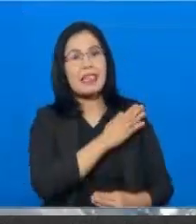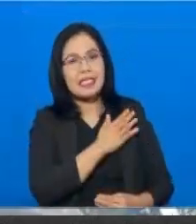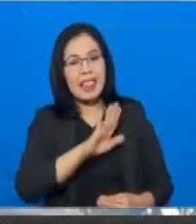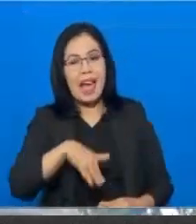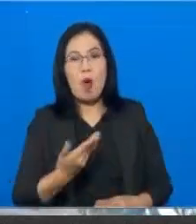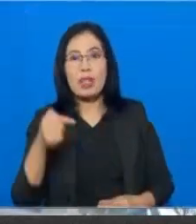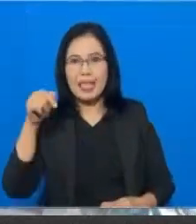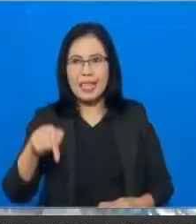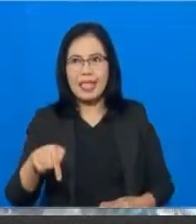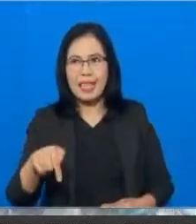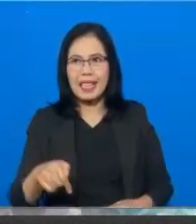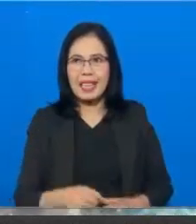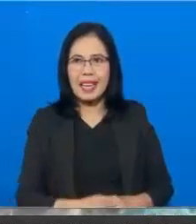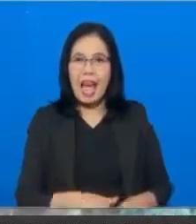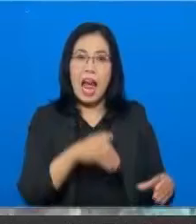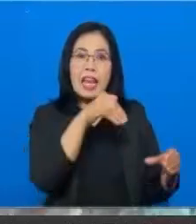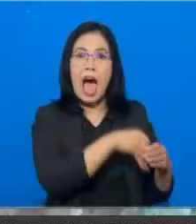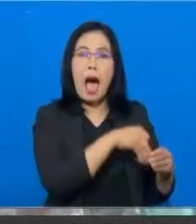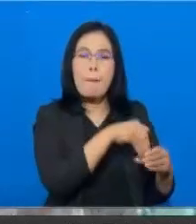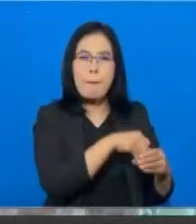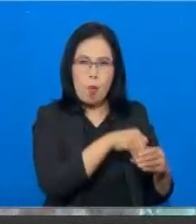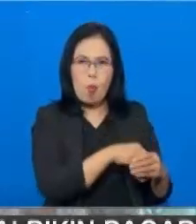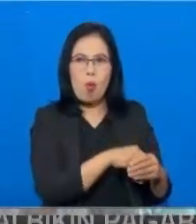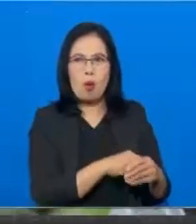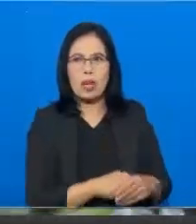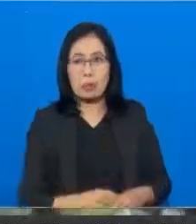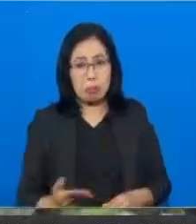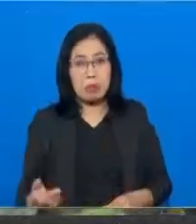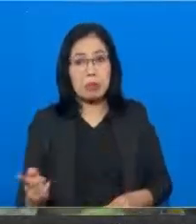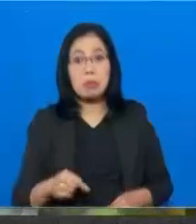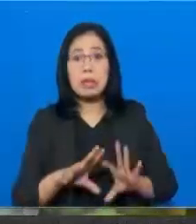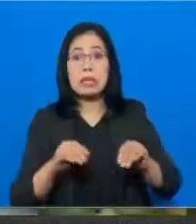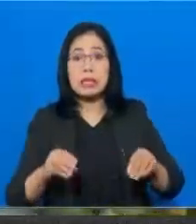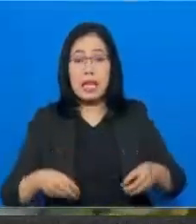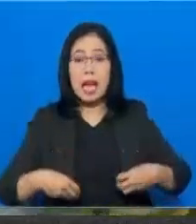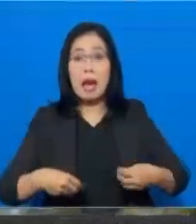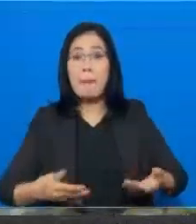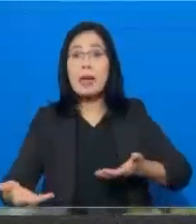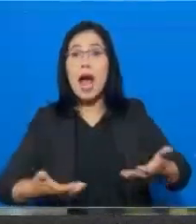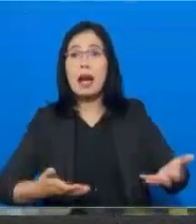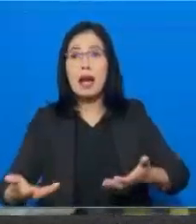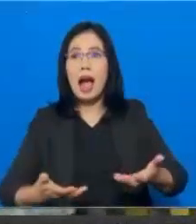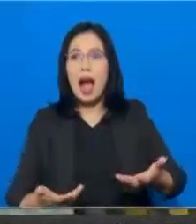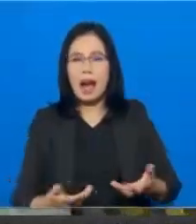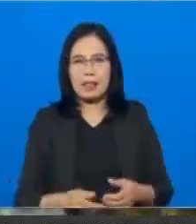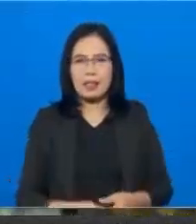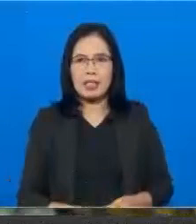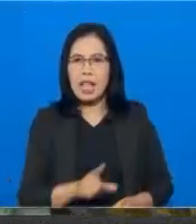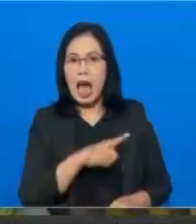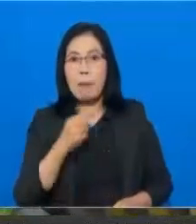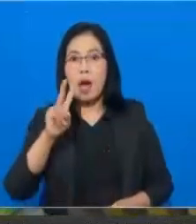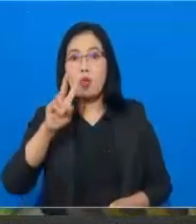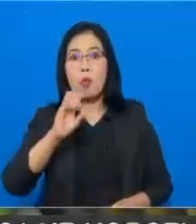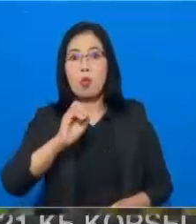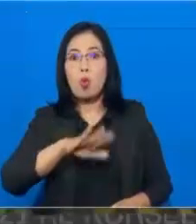ia dapatkan dari menyisihkan sebagian keuntungan dari berdagang sayur keliling selama 20 tahun.